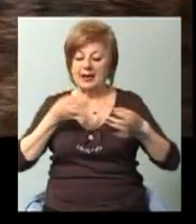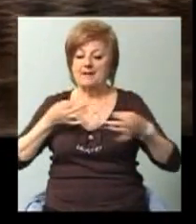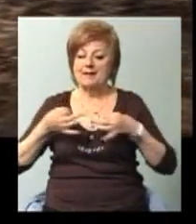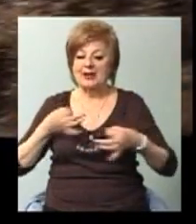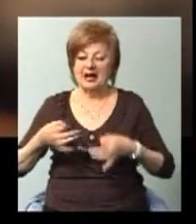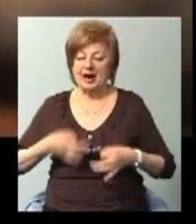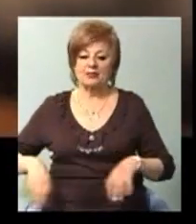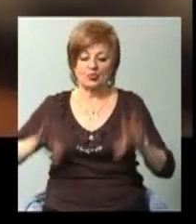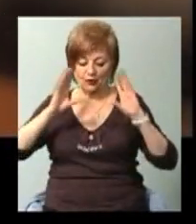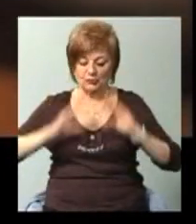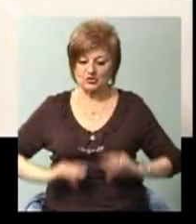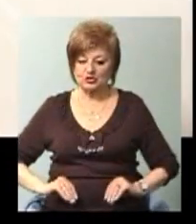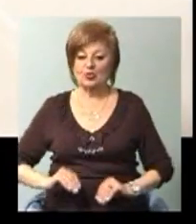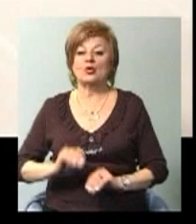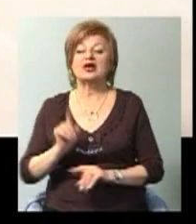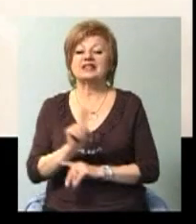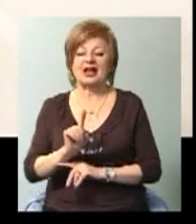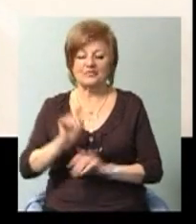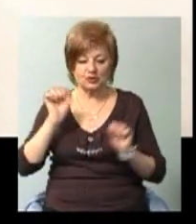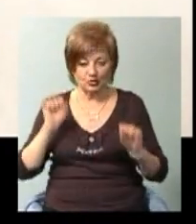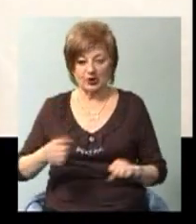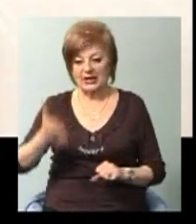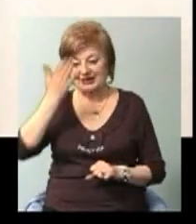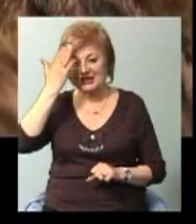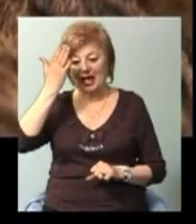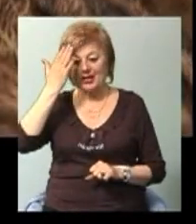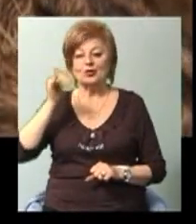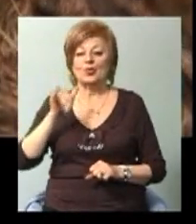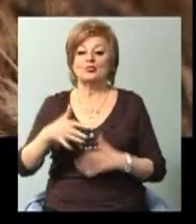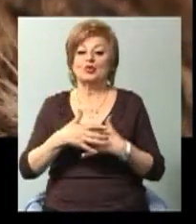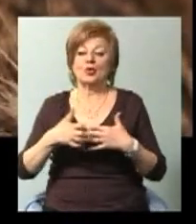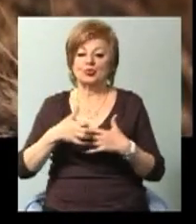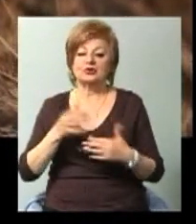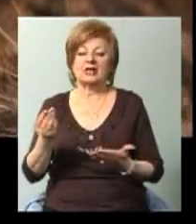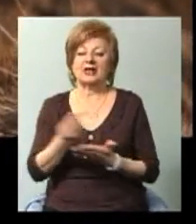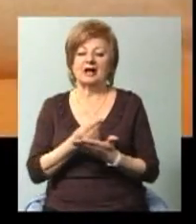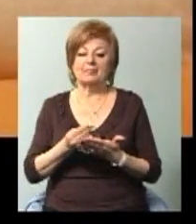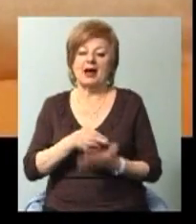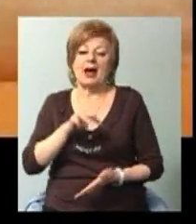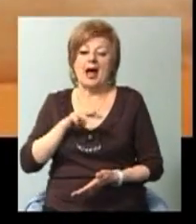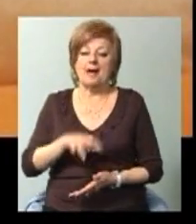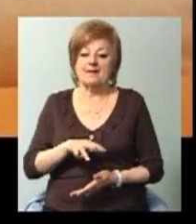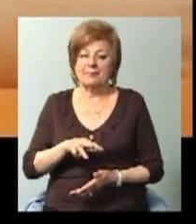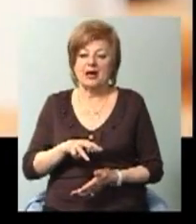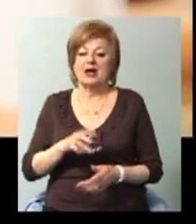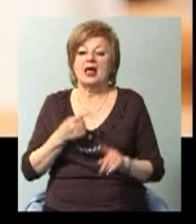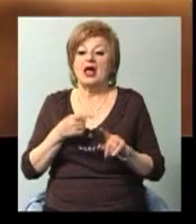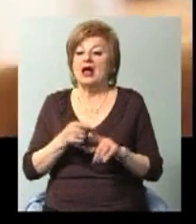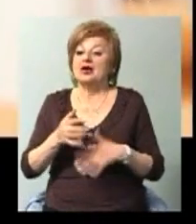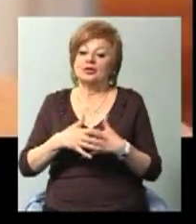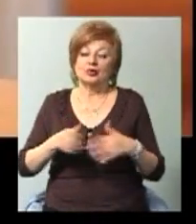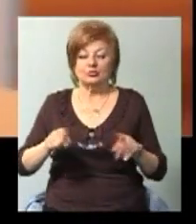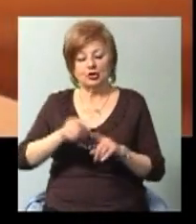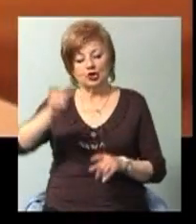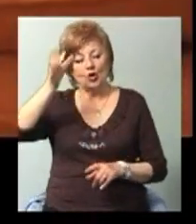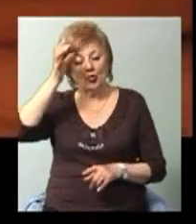по всьому тілу і хвості, а ще на лобі у оцикетів вимальована літера «М». Ці кошенята настільки